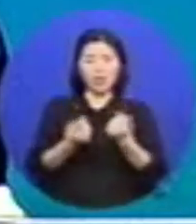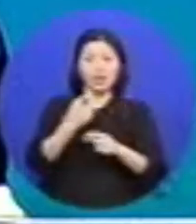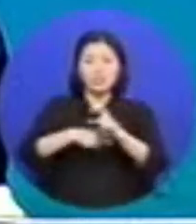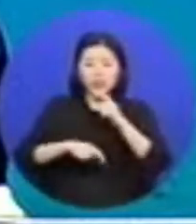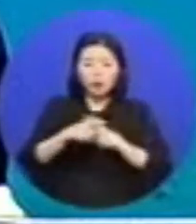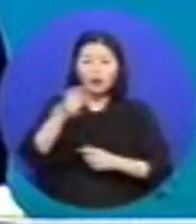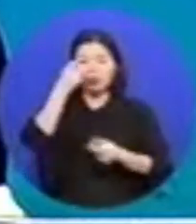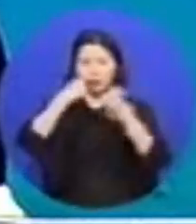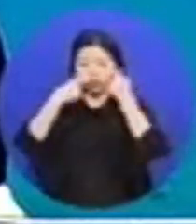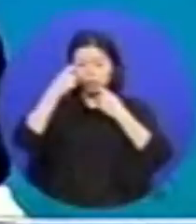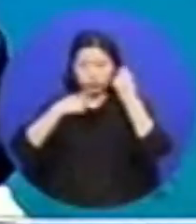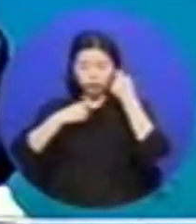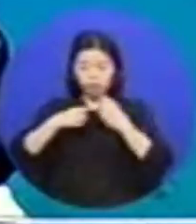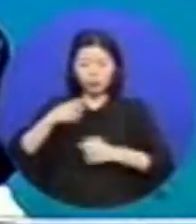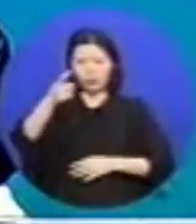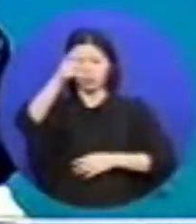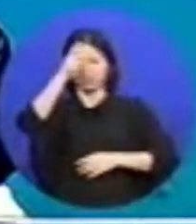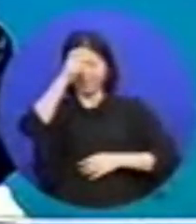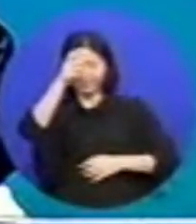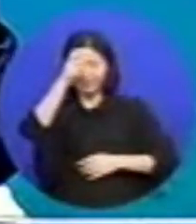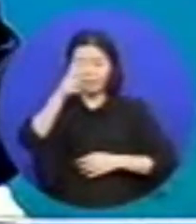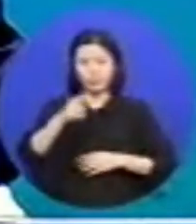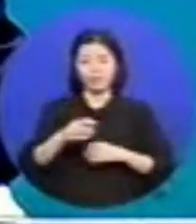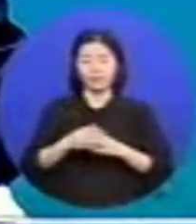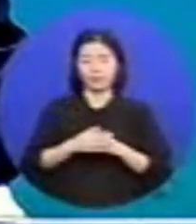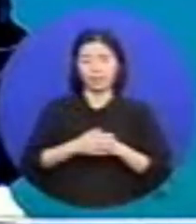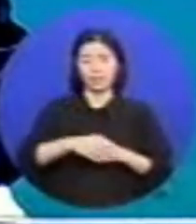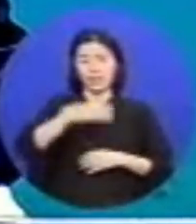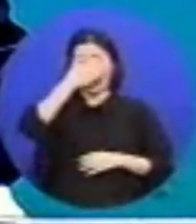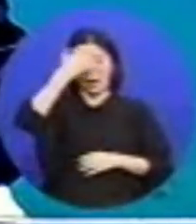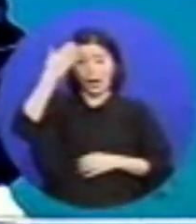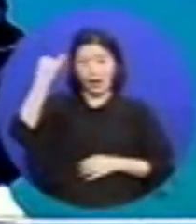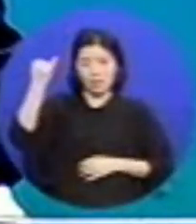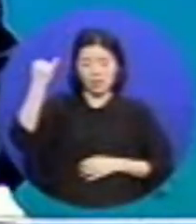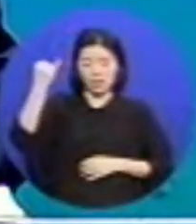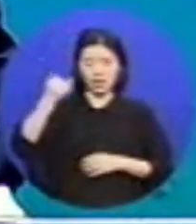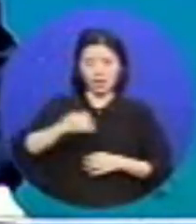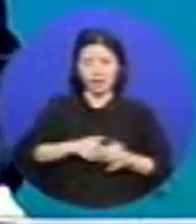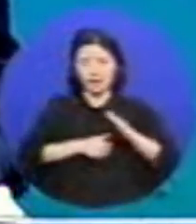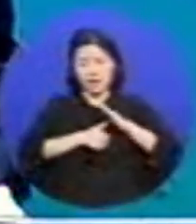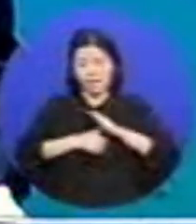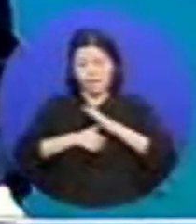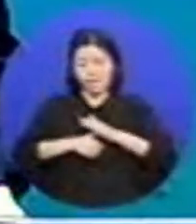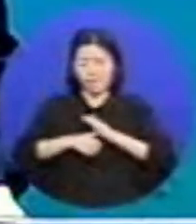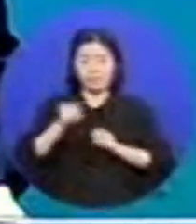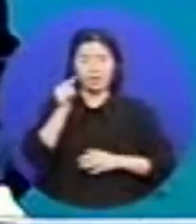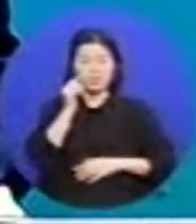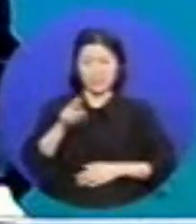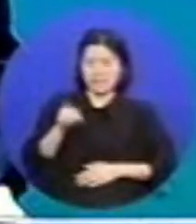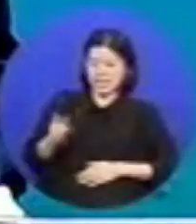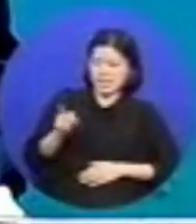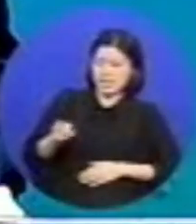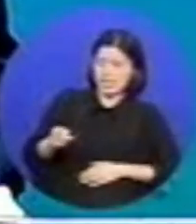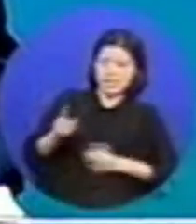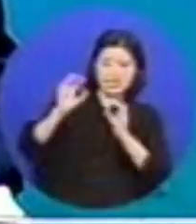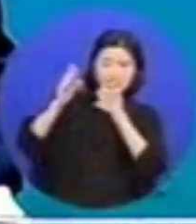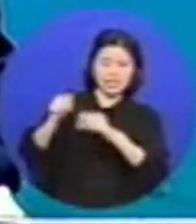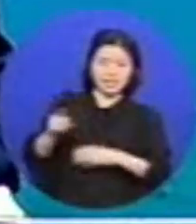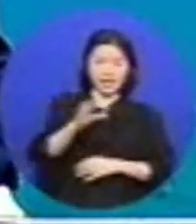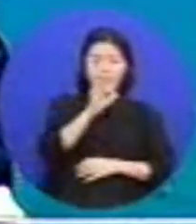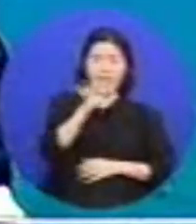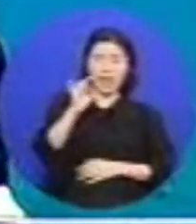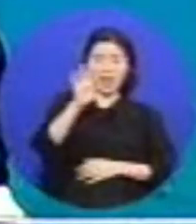할머니가 참다가 잠다가 못해서 얘가 애물단지야, 얘가